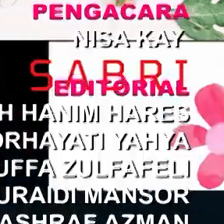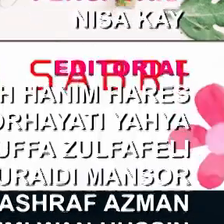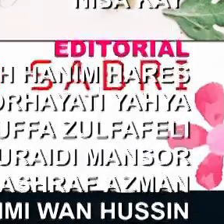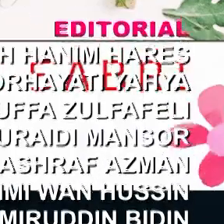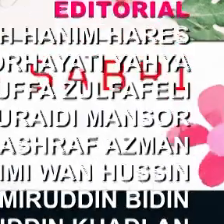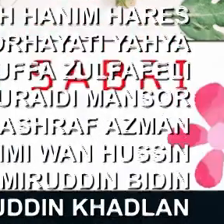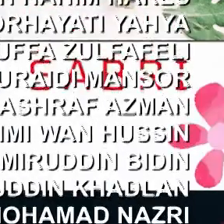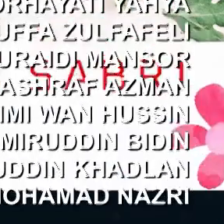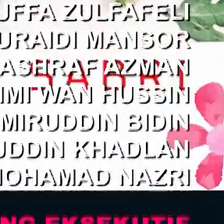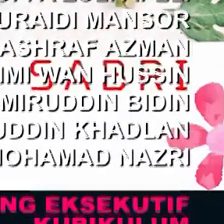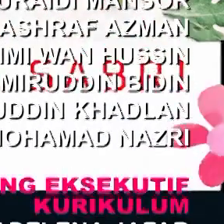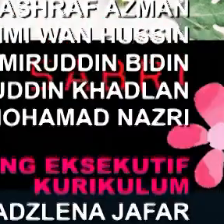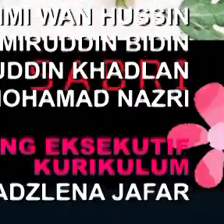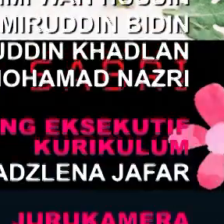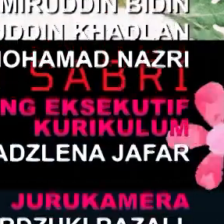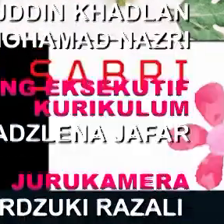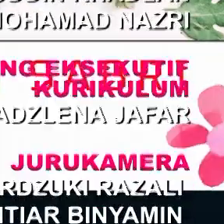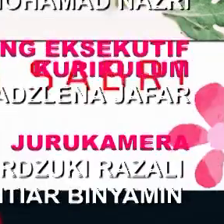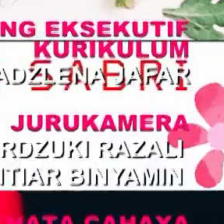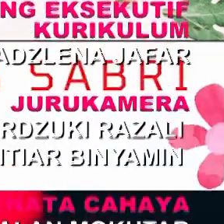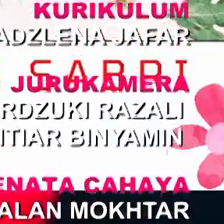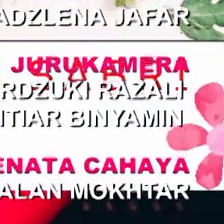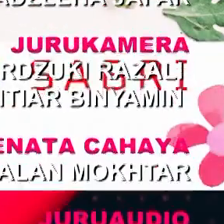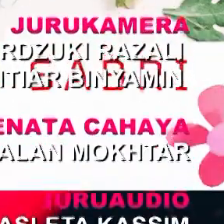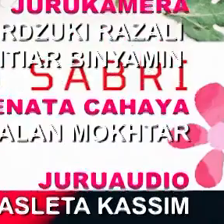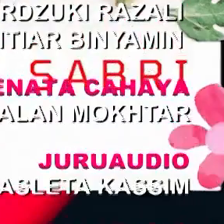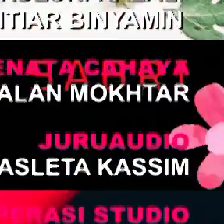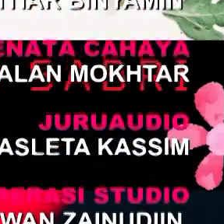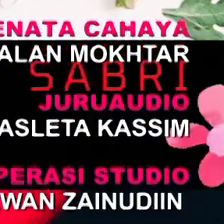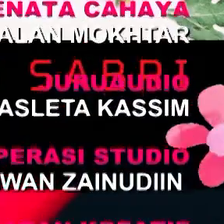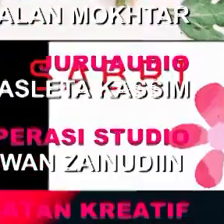kawan-kawan menurut kamu Setiawan